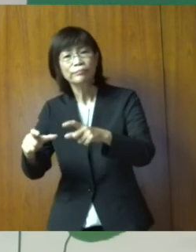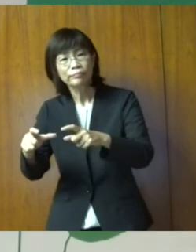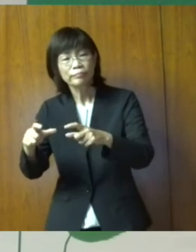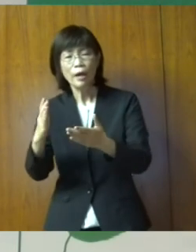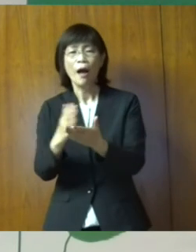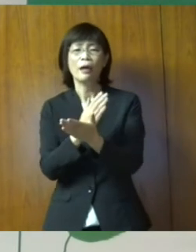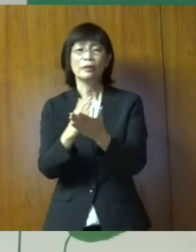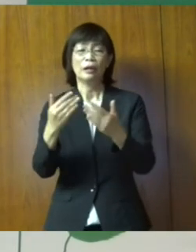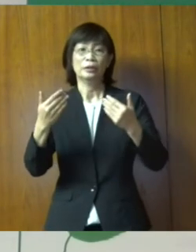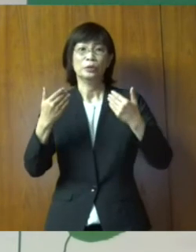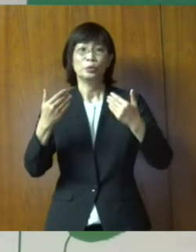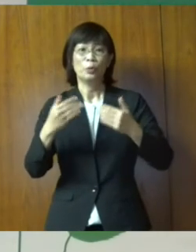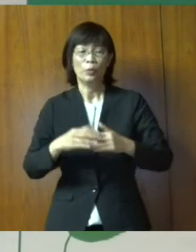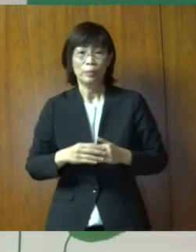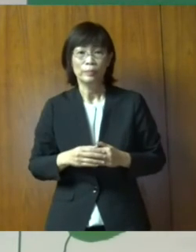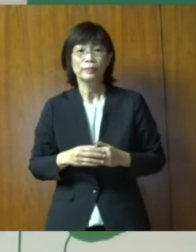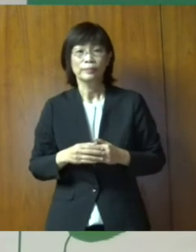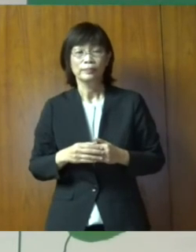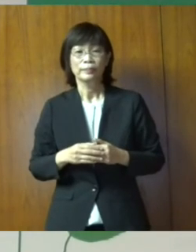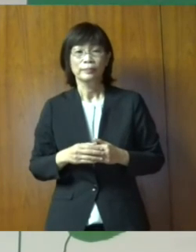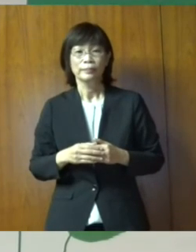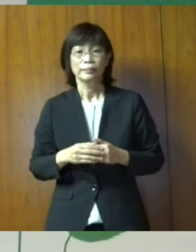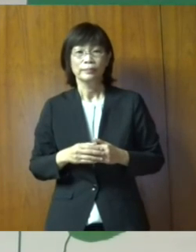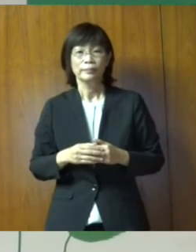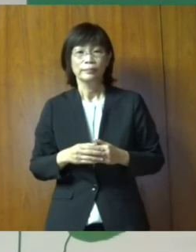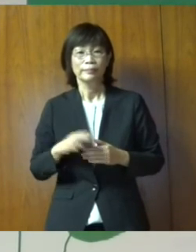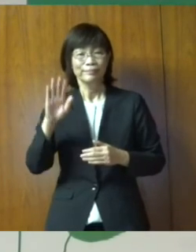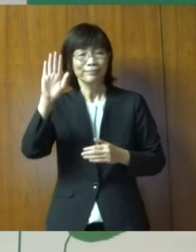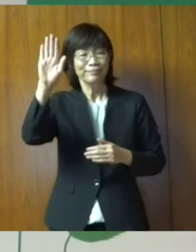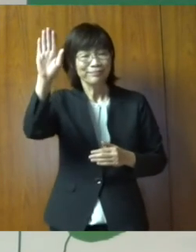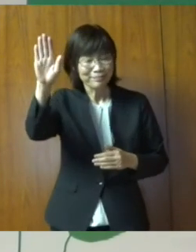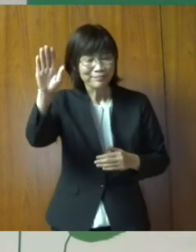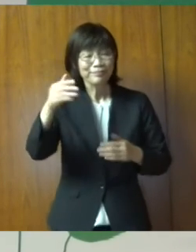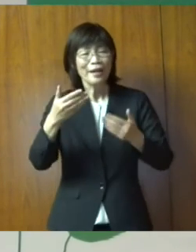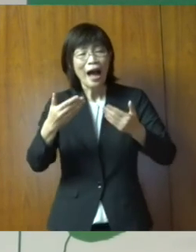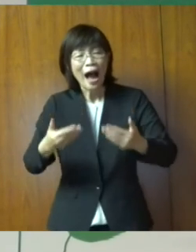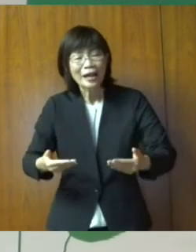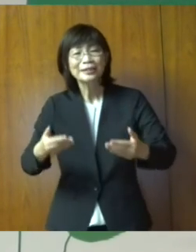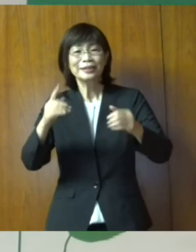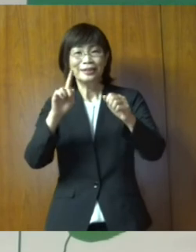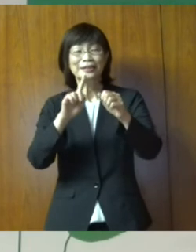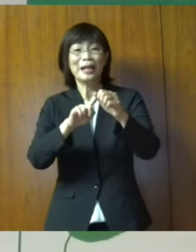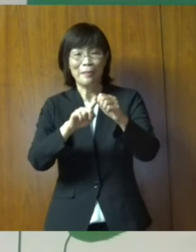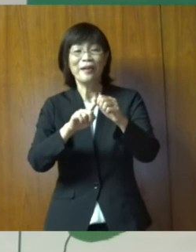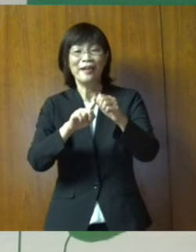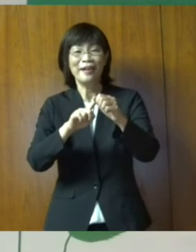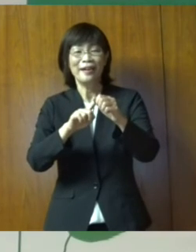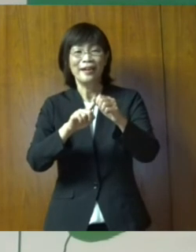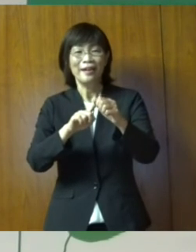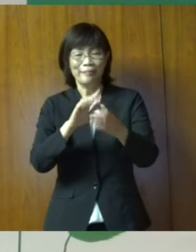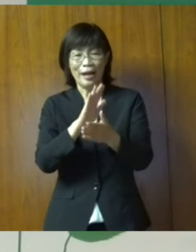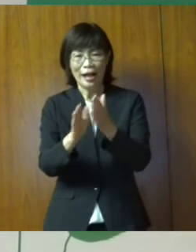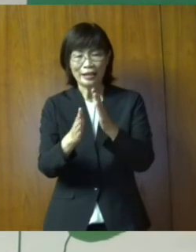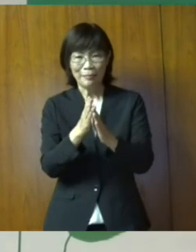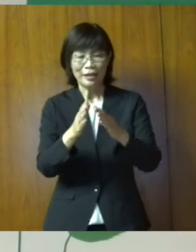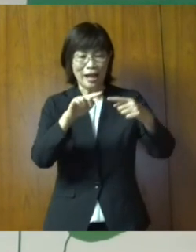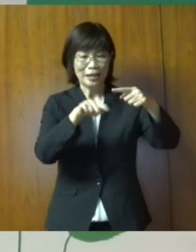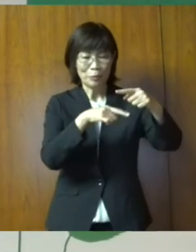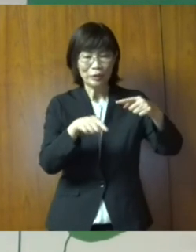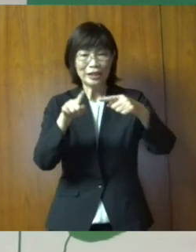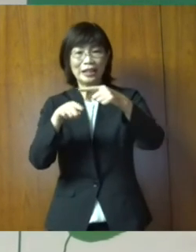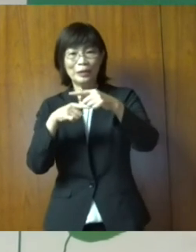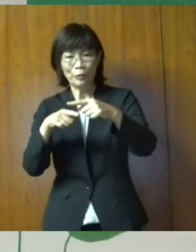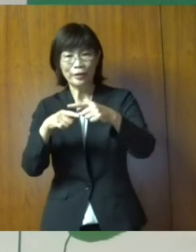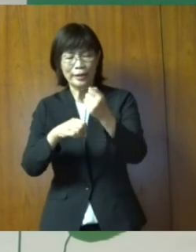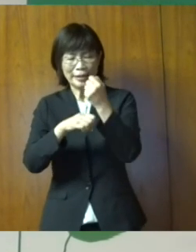要となります。あの時にこうしておいてよかったと思えるように、改めて一人一人が